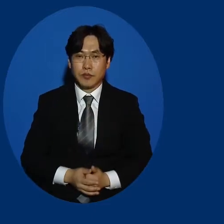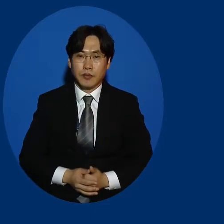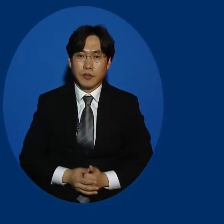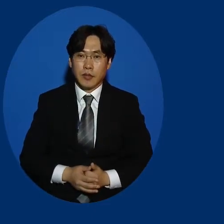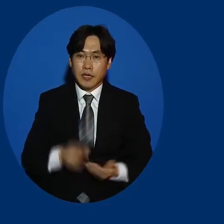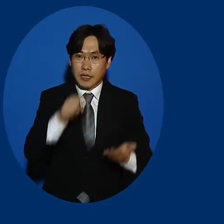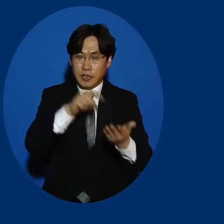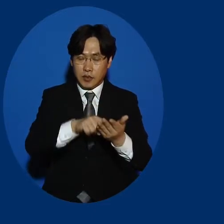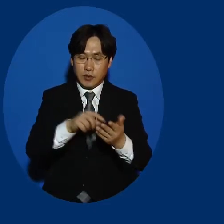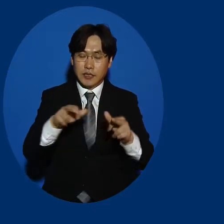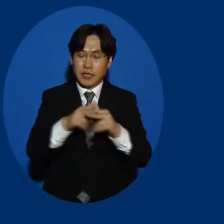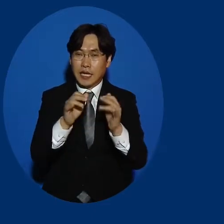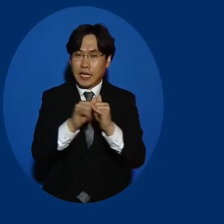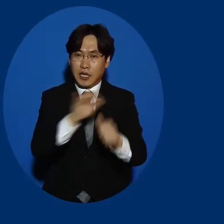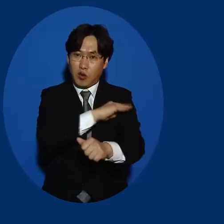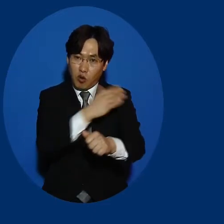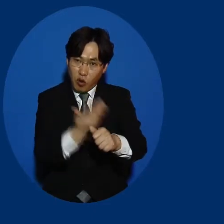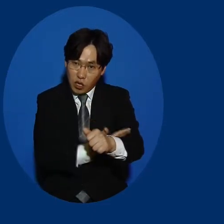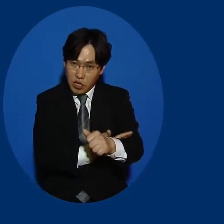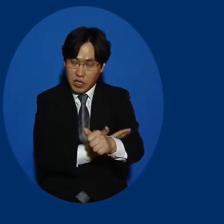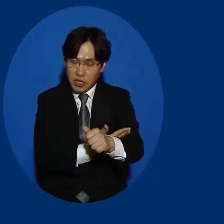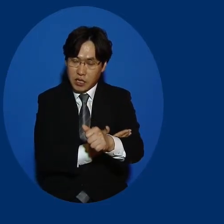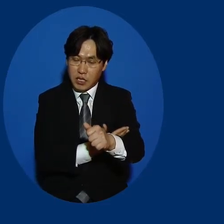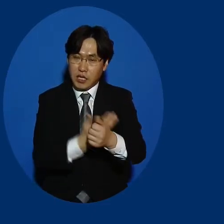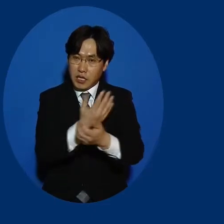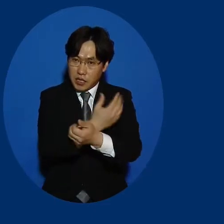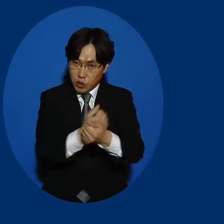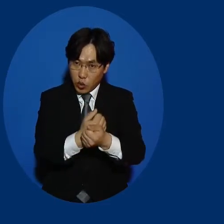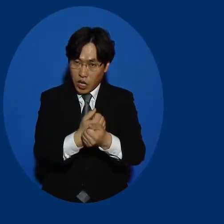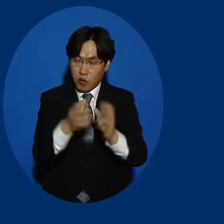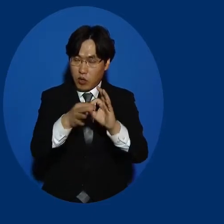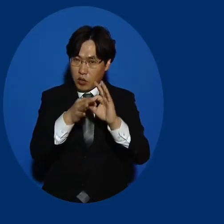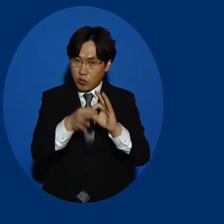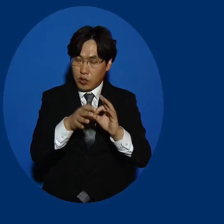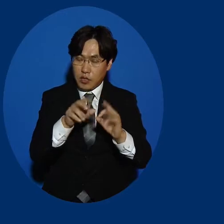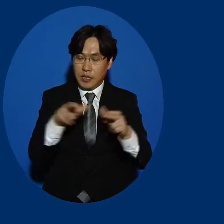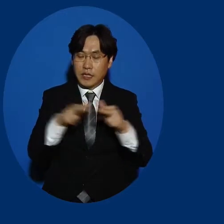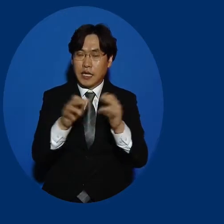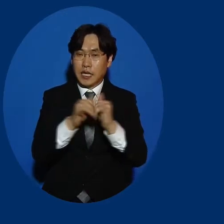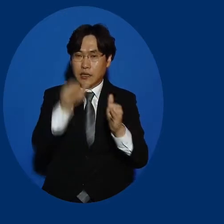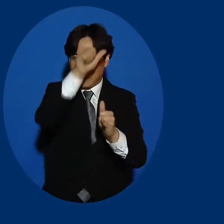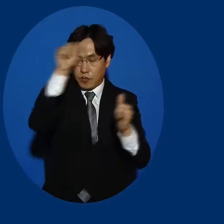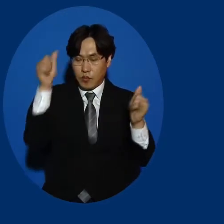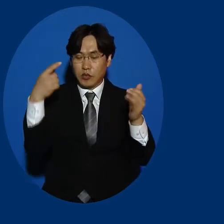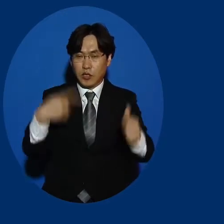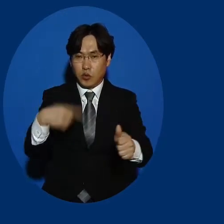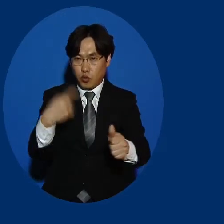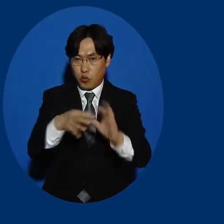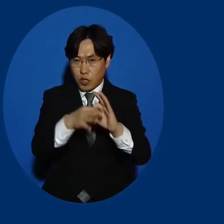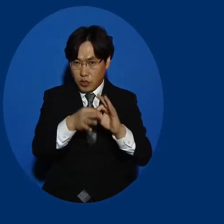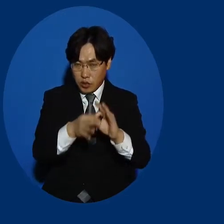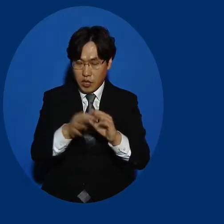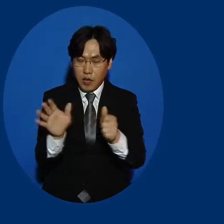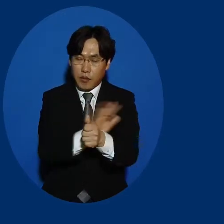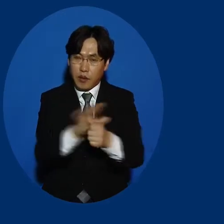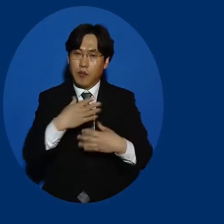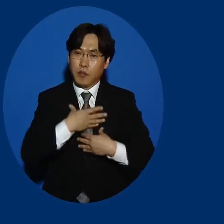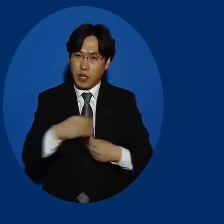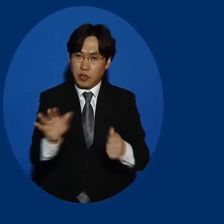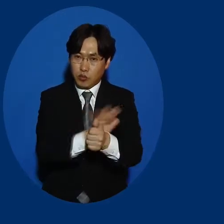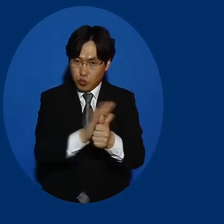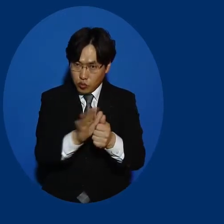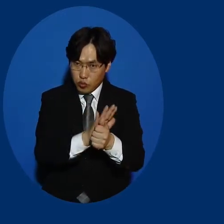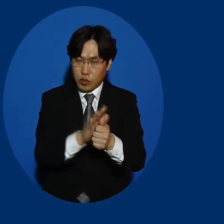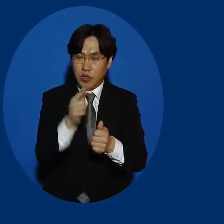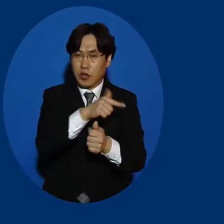이 장애인 권리 조약에서도 그래서 이 교육을 받는 장애인들에게 대해서는 또 정말 합리적인 편의 제공이라는 이제